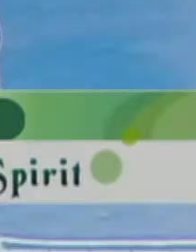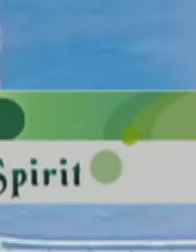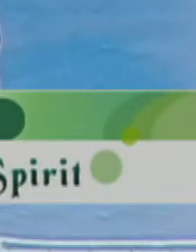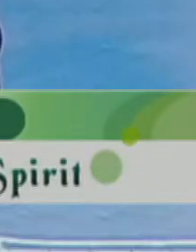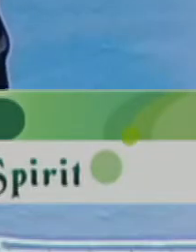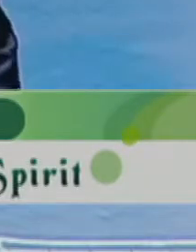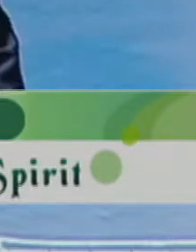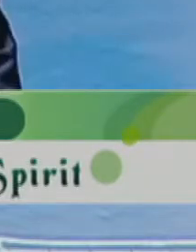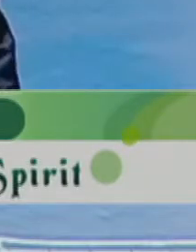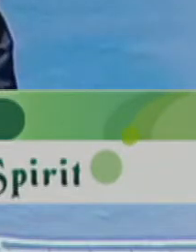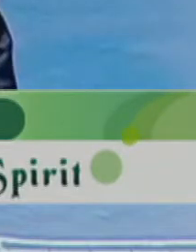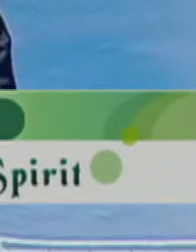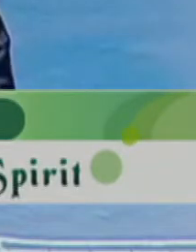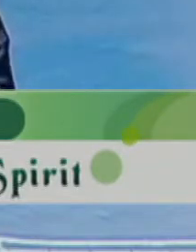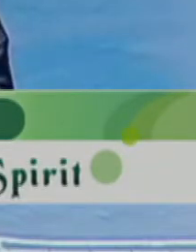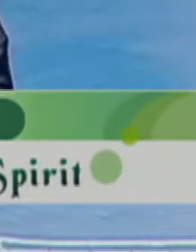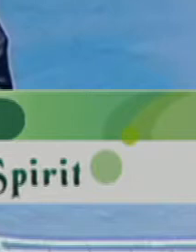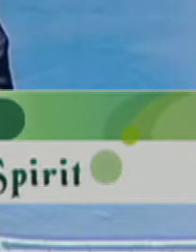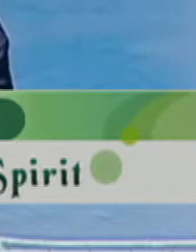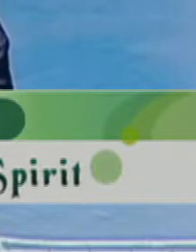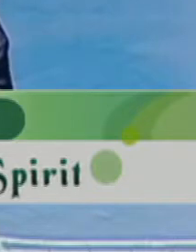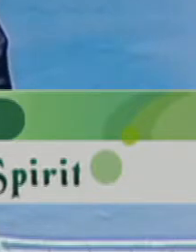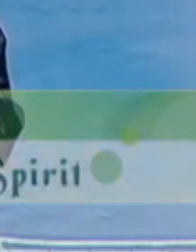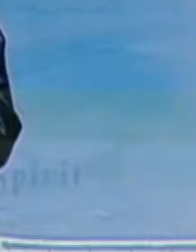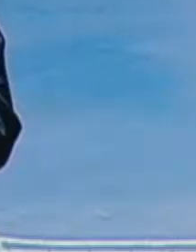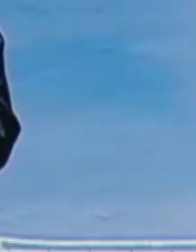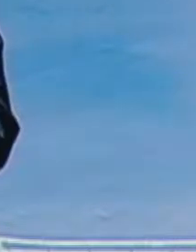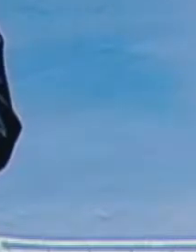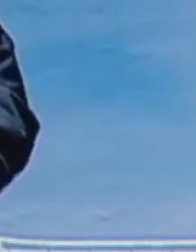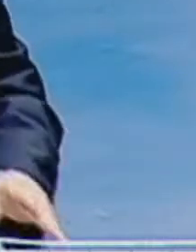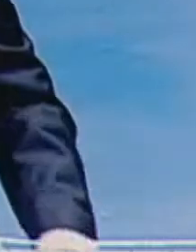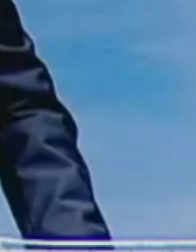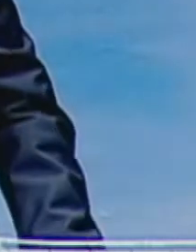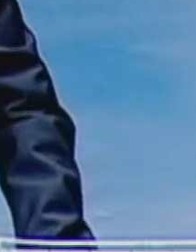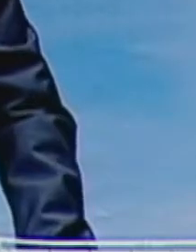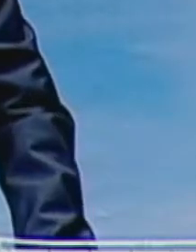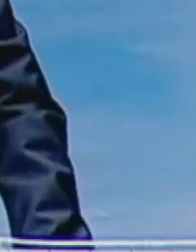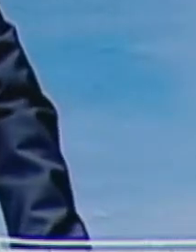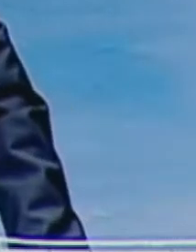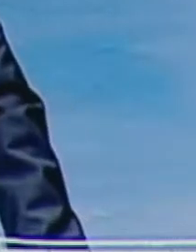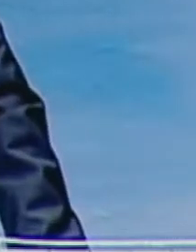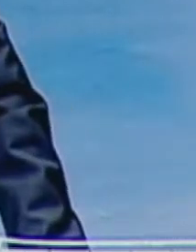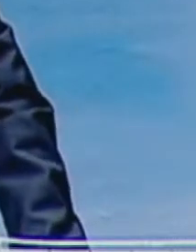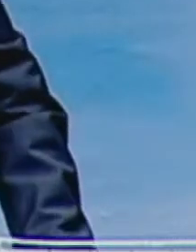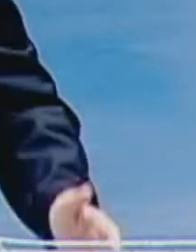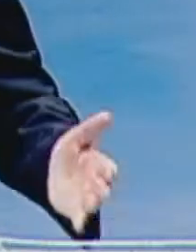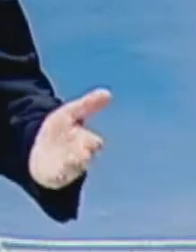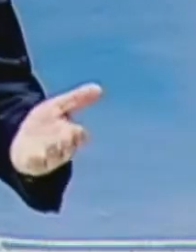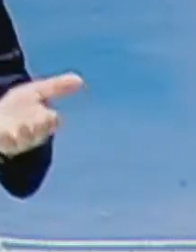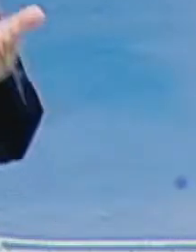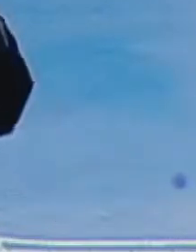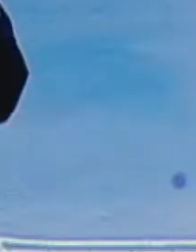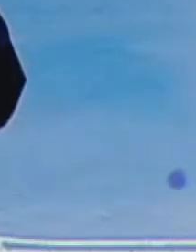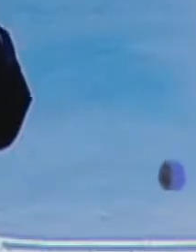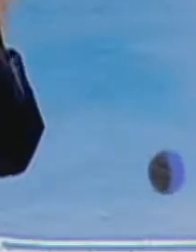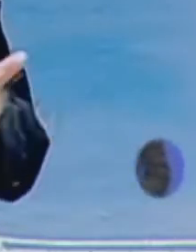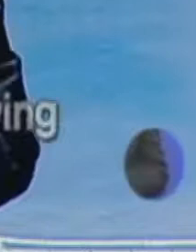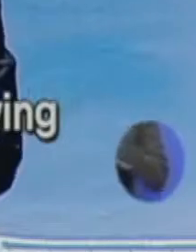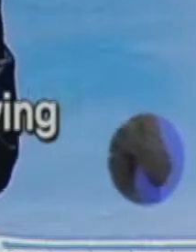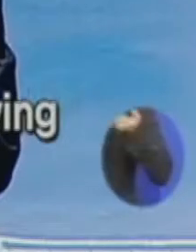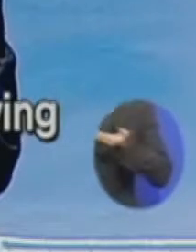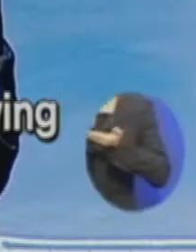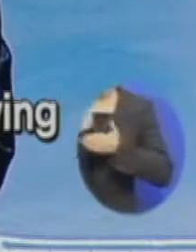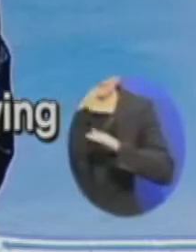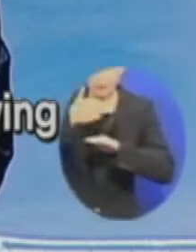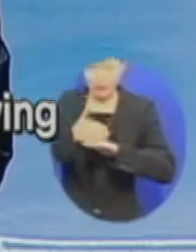아 첫 열매를 하나님께 드리는 감사절 예배 를 우리가 드립니다 우리만 하나님께 감사절